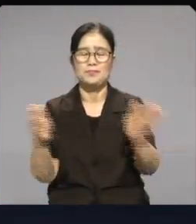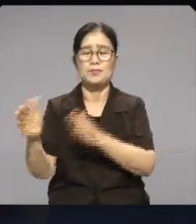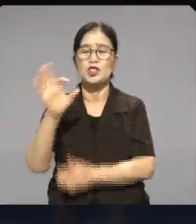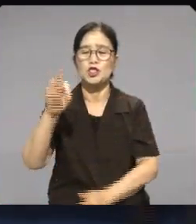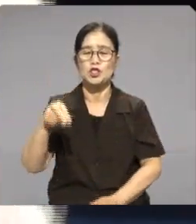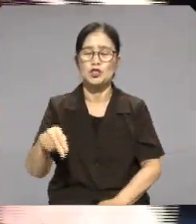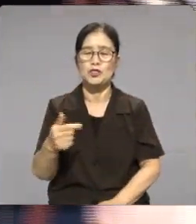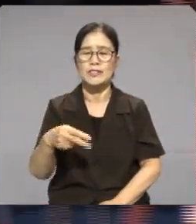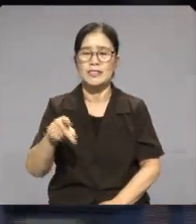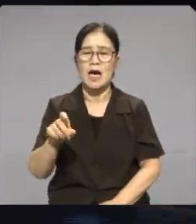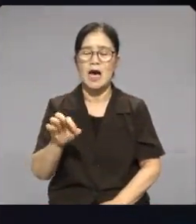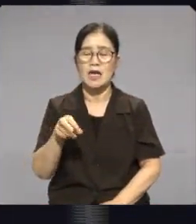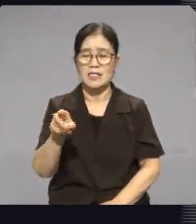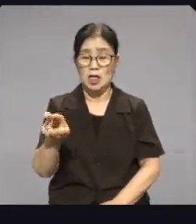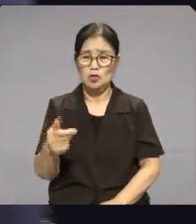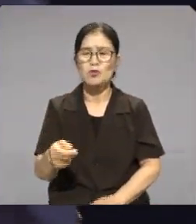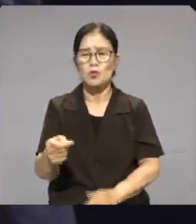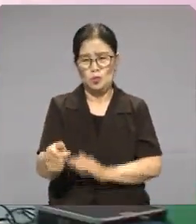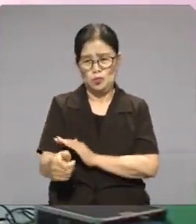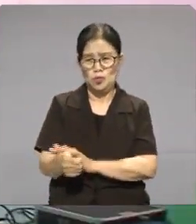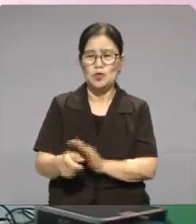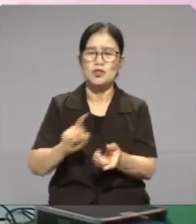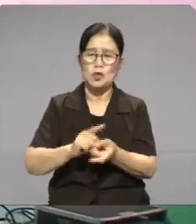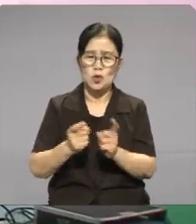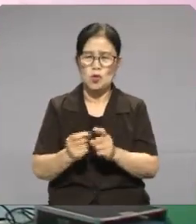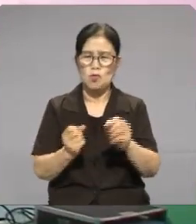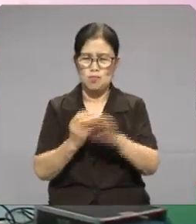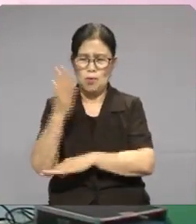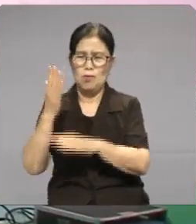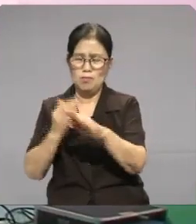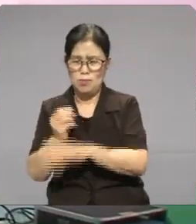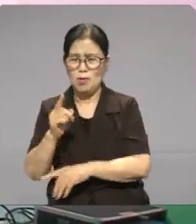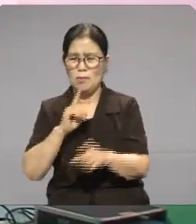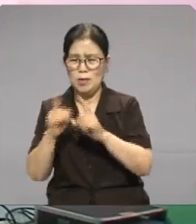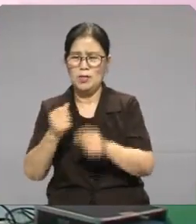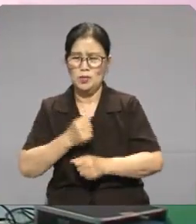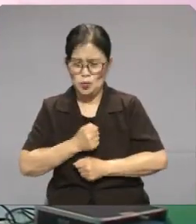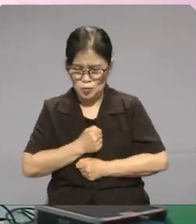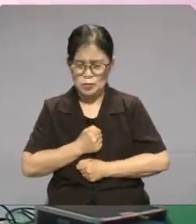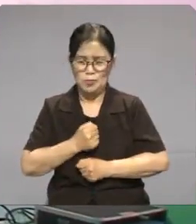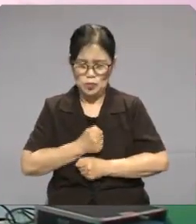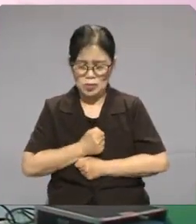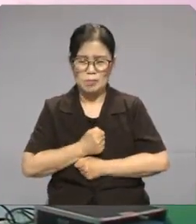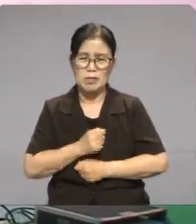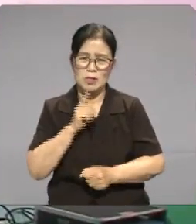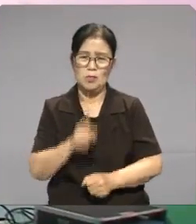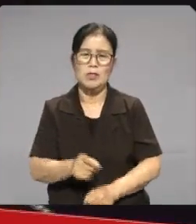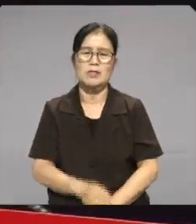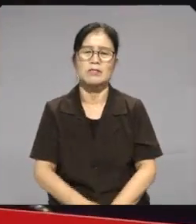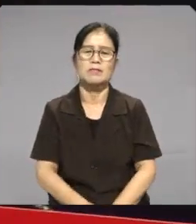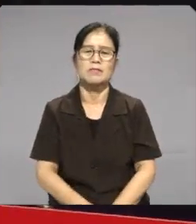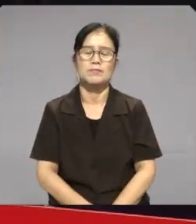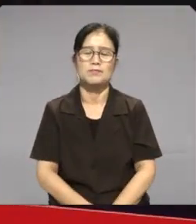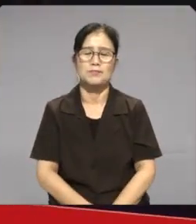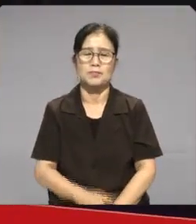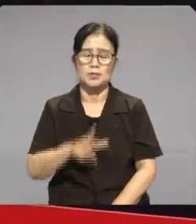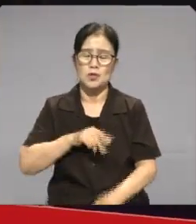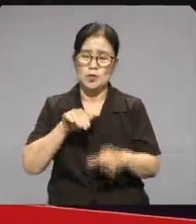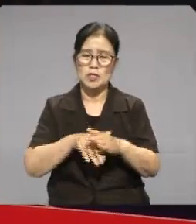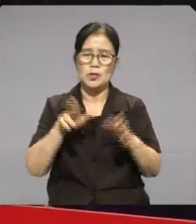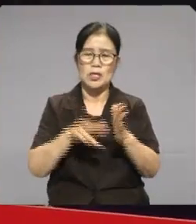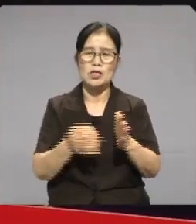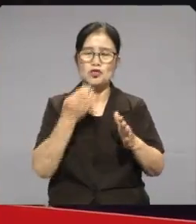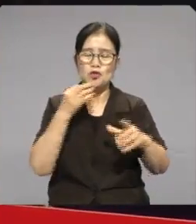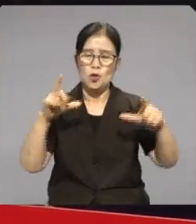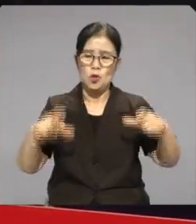윤상현 후보는 한 걸음 물러나며 서로 선 넘는 발언을 조심해야 한다고 진화에 나섰습니다. 총선 당시